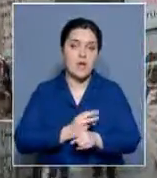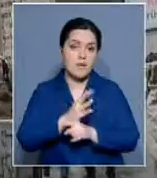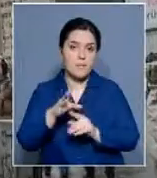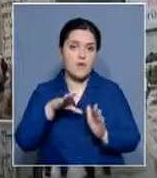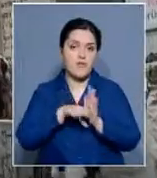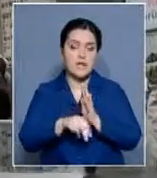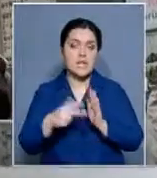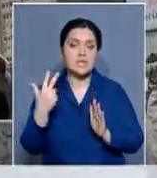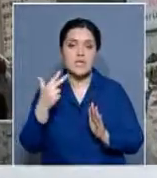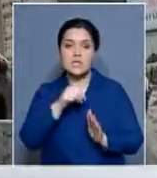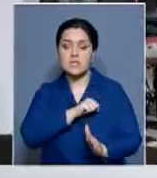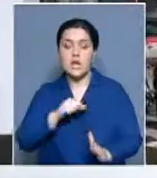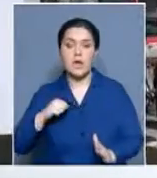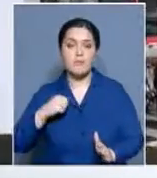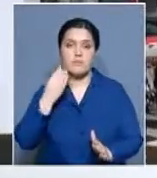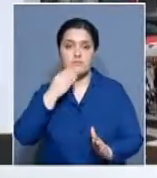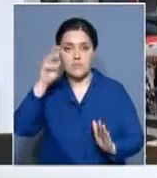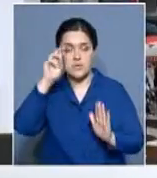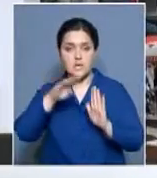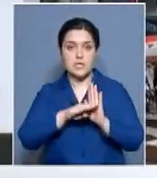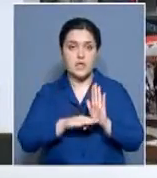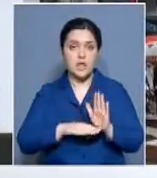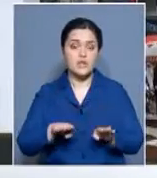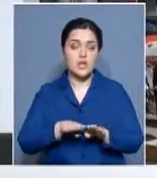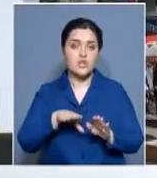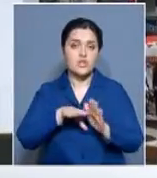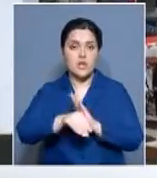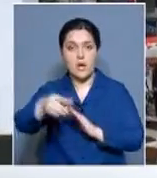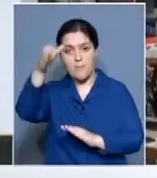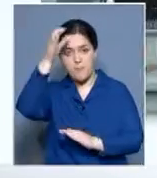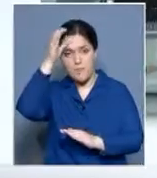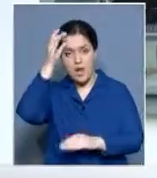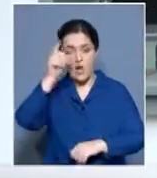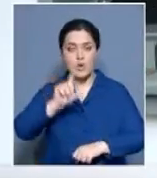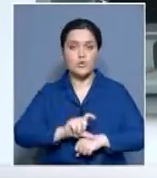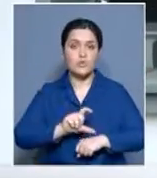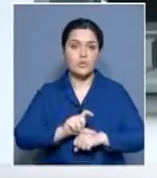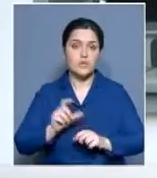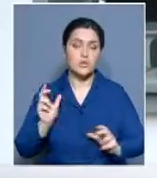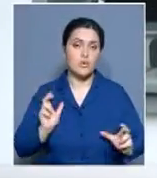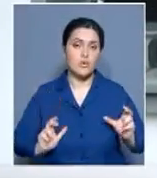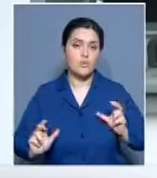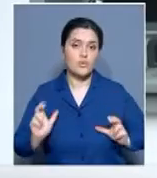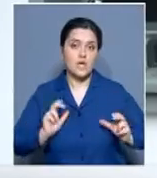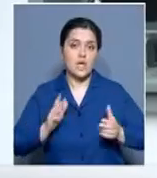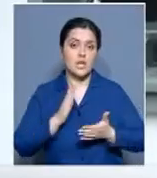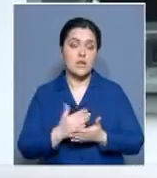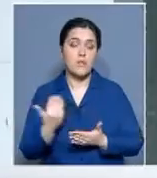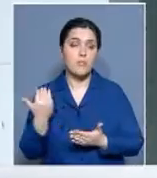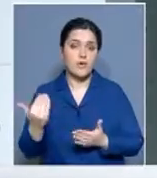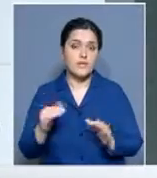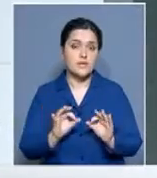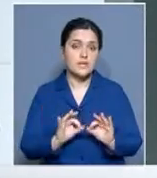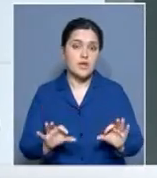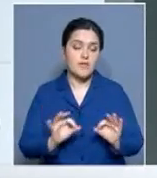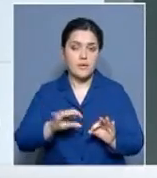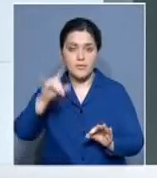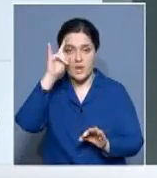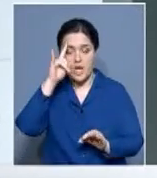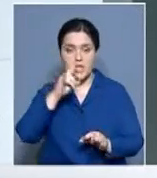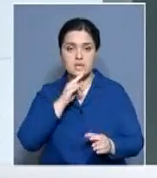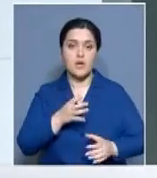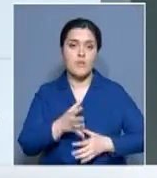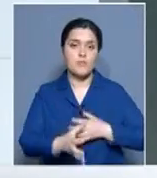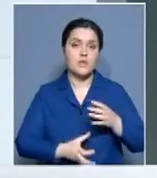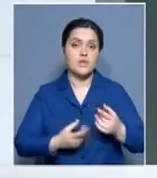30-ку самых развитых стран. Так считает профессор одного из ведущих турецких университетов Хаяти Тюфикчиоглу. По его словам, Казахстан в